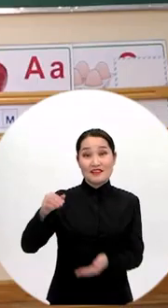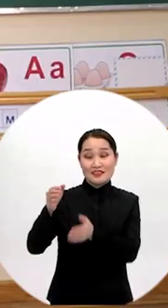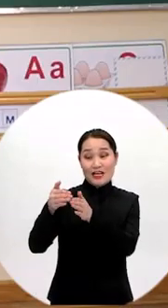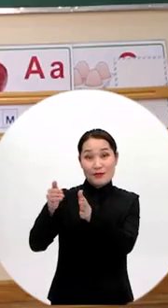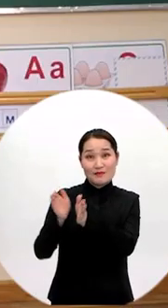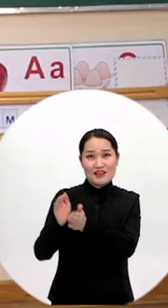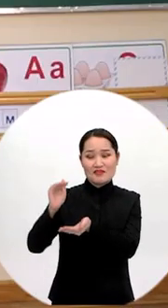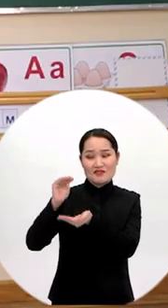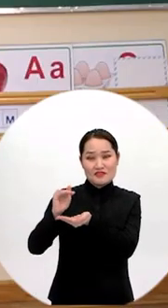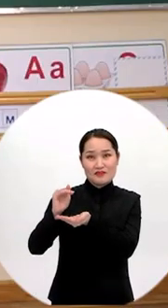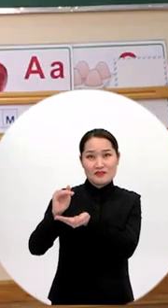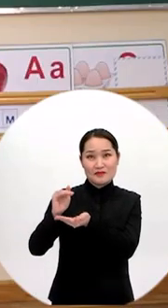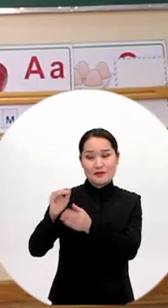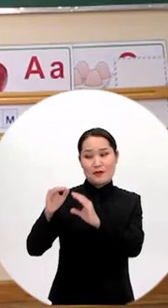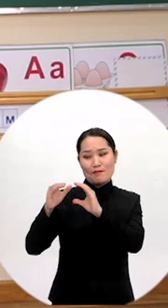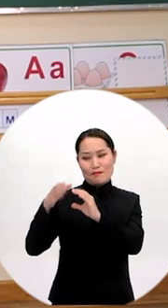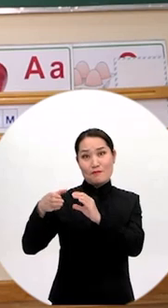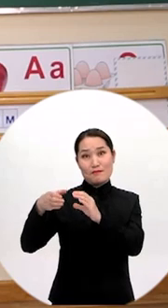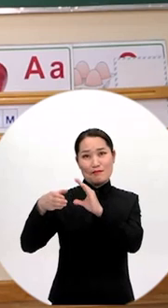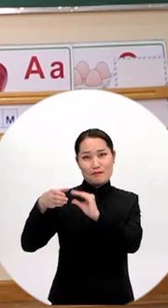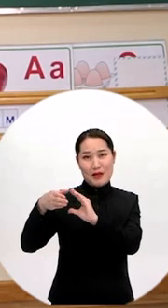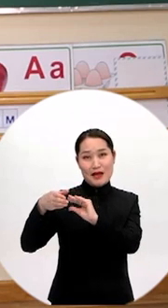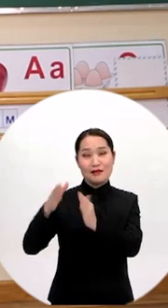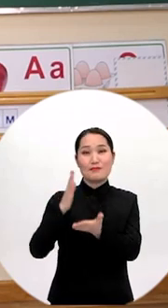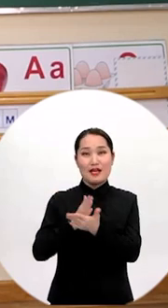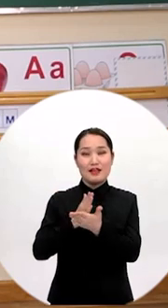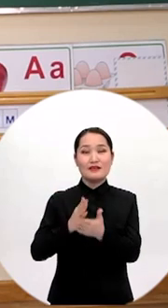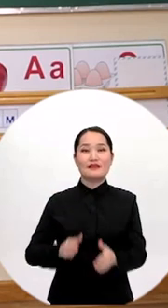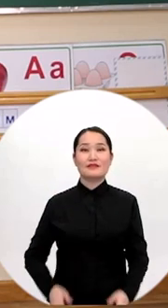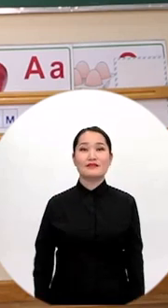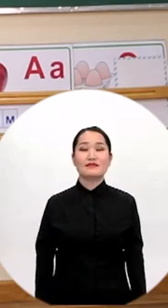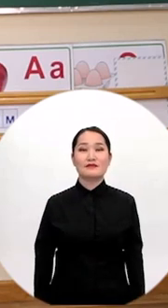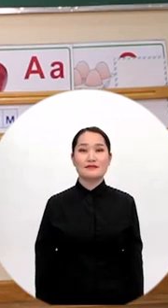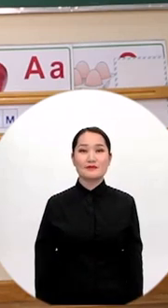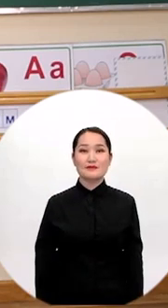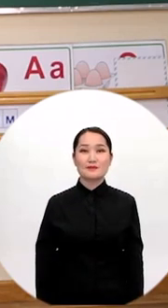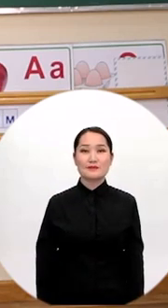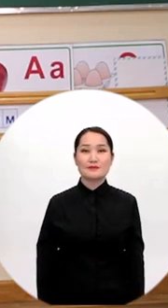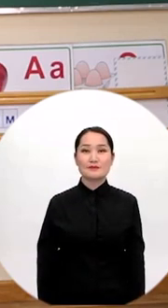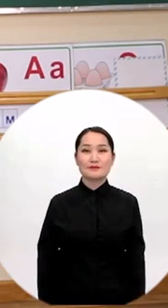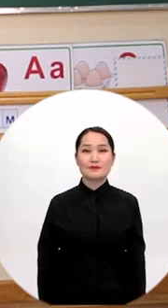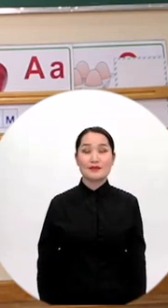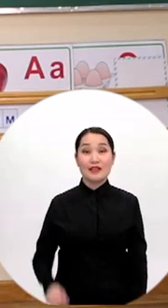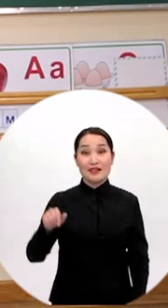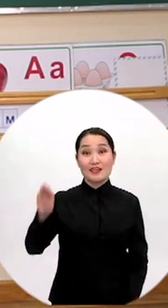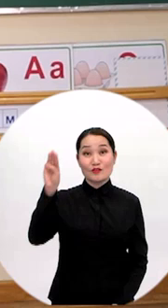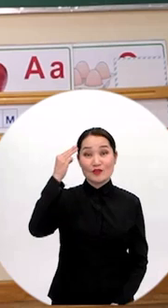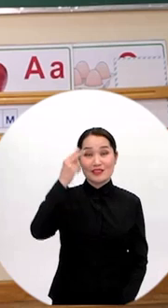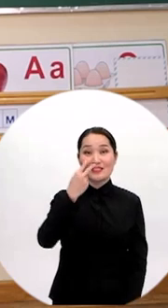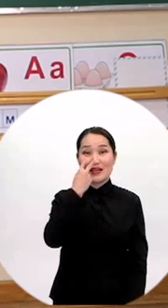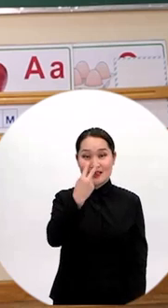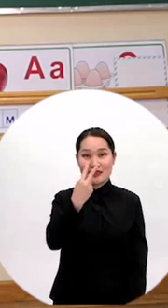Энэ савнд бага ундаа орсон учраас бага багтаамжтай. Энэ дуршилтаас